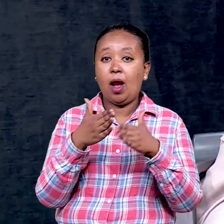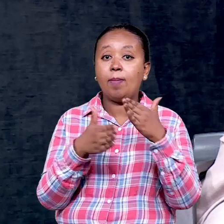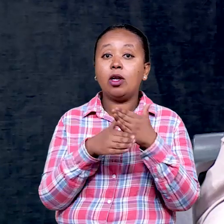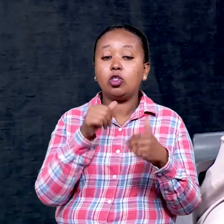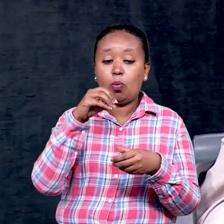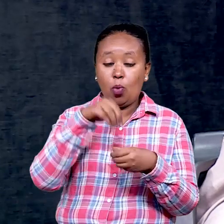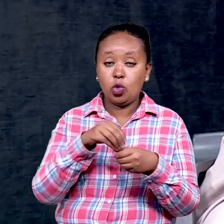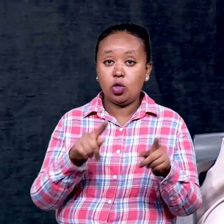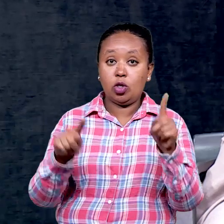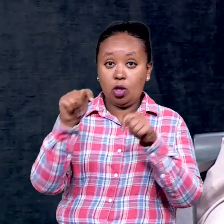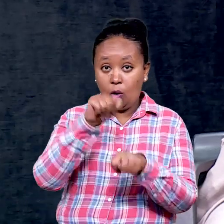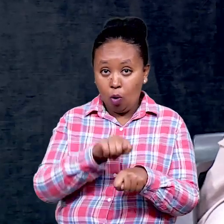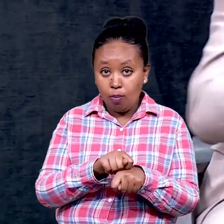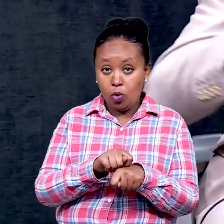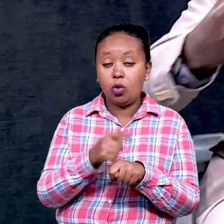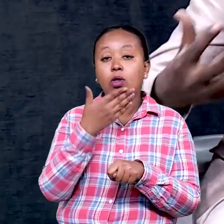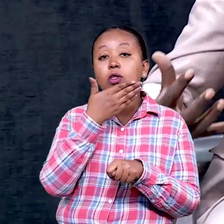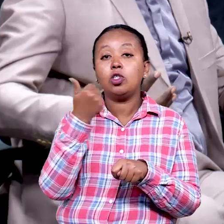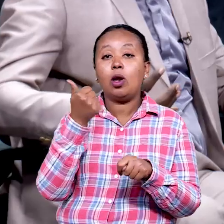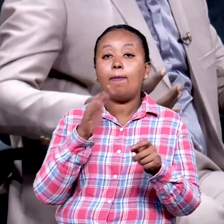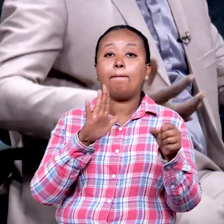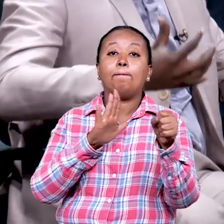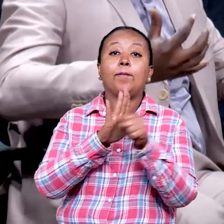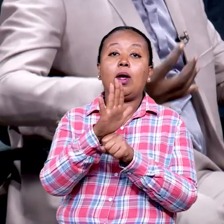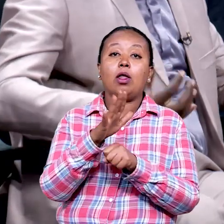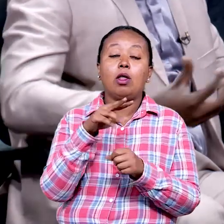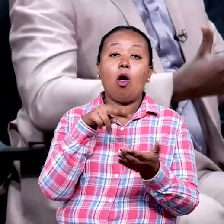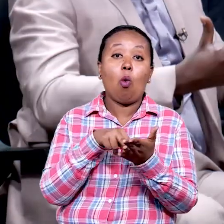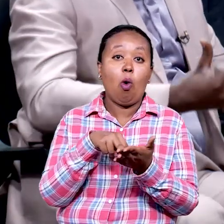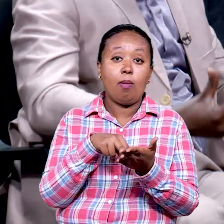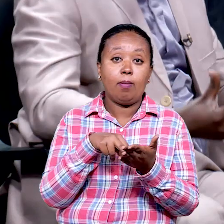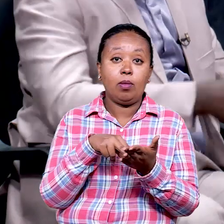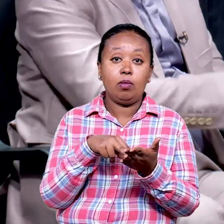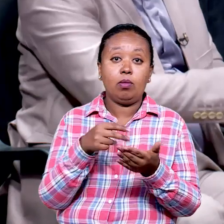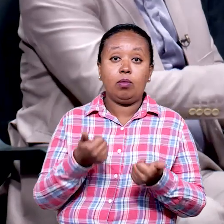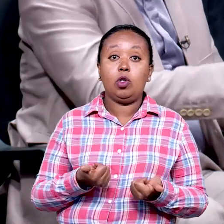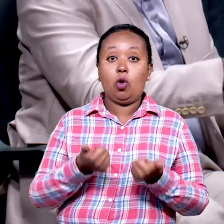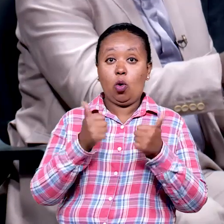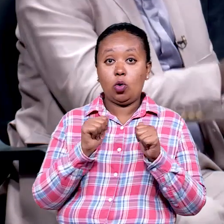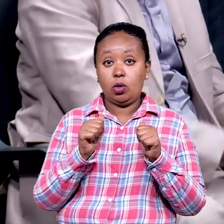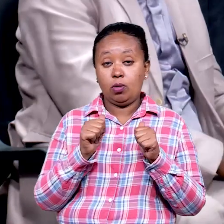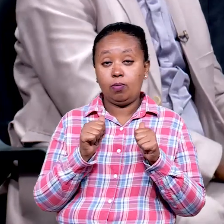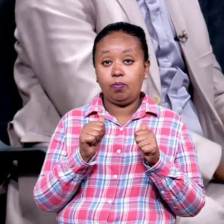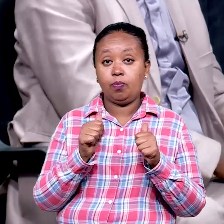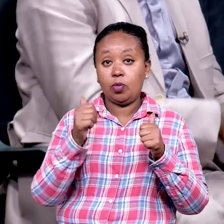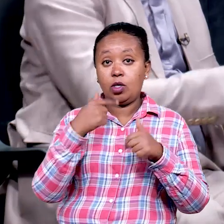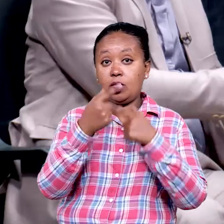አለመደርጀቱ በውስጥ ተቋሙም የተሻለ ብቃት አቋም ዴስኮች